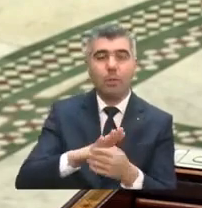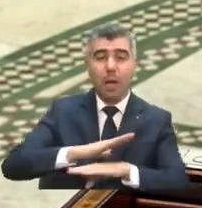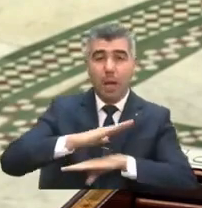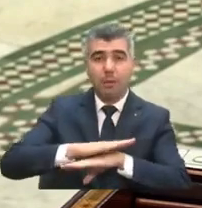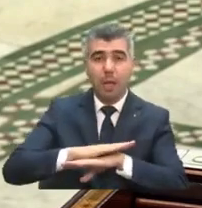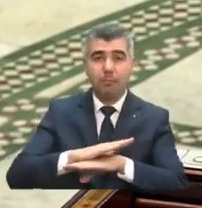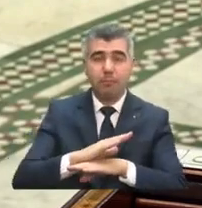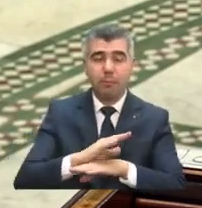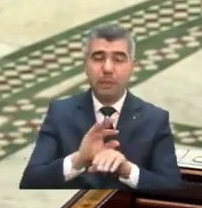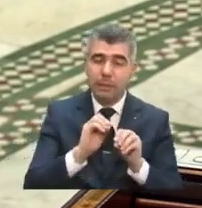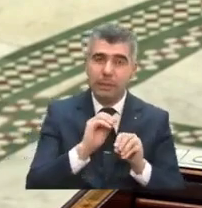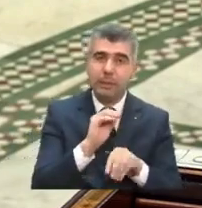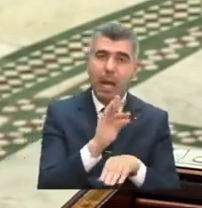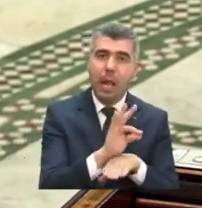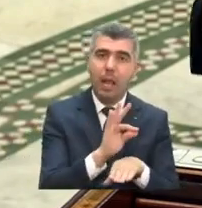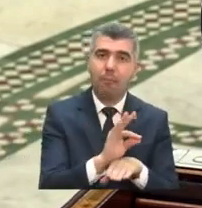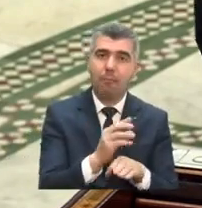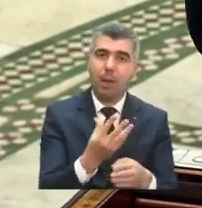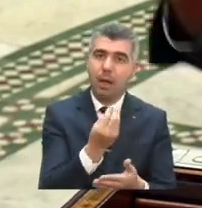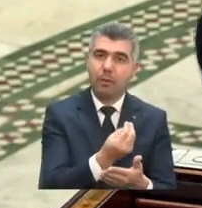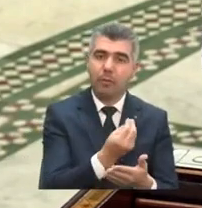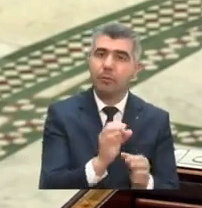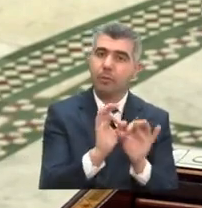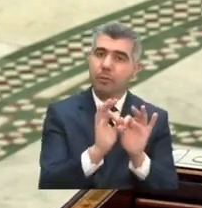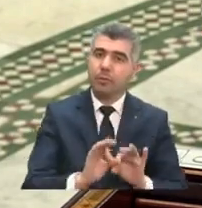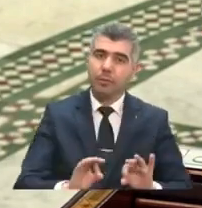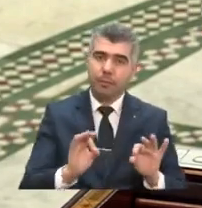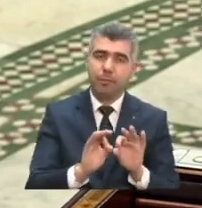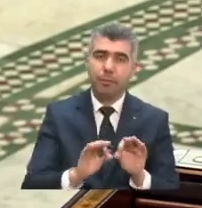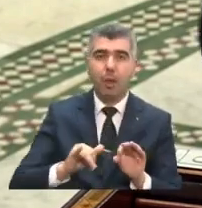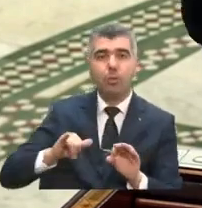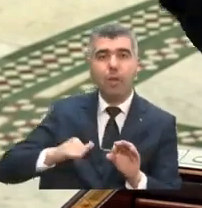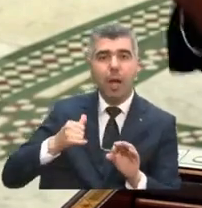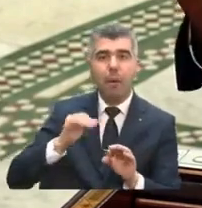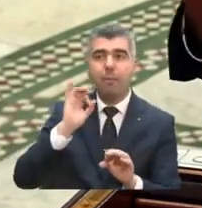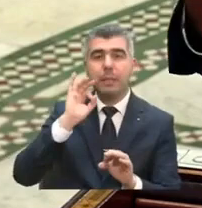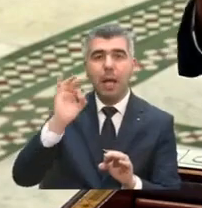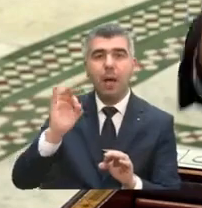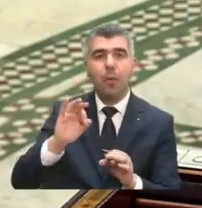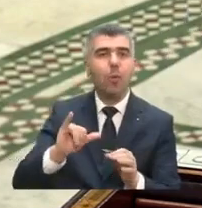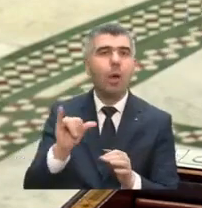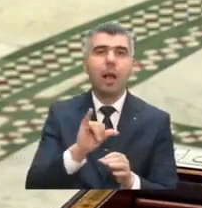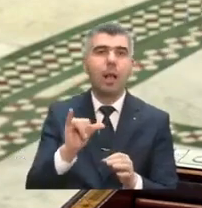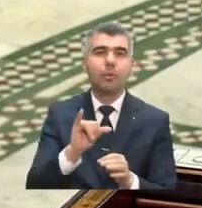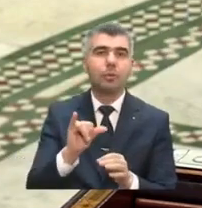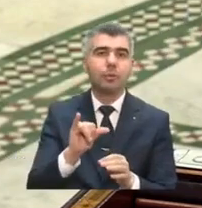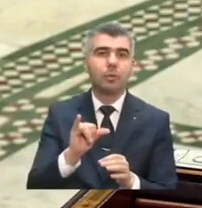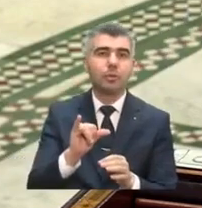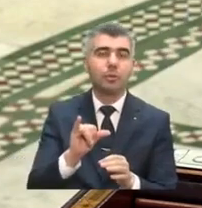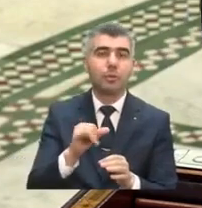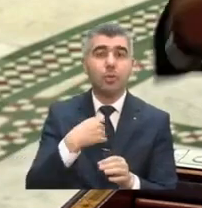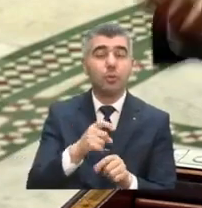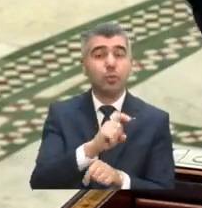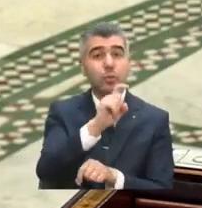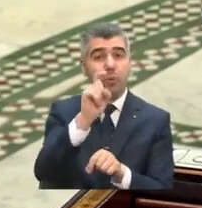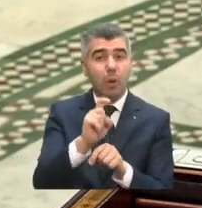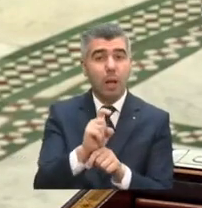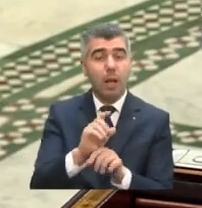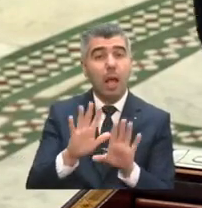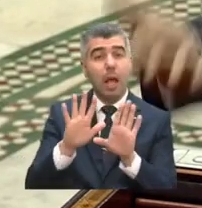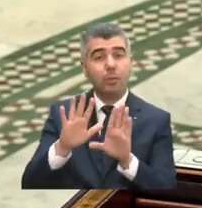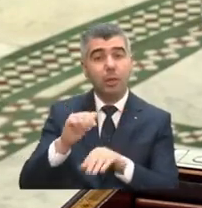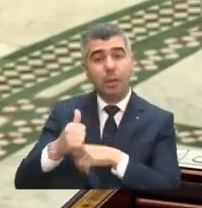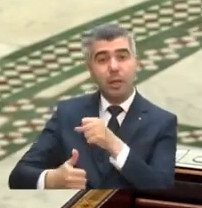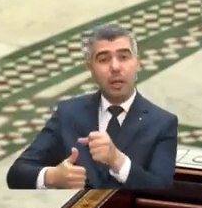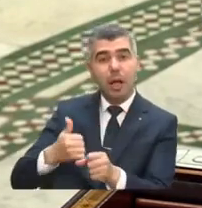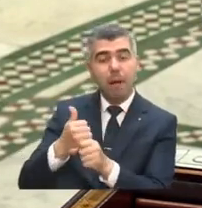ولكن في نفس الوقت خاصنا دوك الشباب اللي كيعبروا على راسهم بديك الطريقه، علاش؟ واش نسألوا واش العشر سنين اللي دوزناها ما